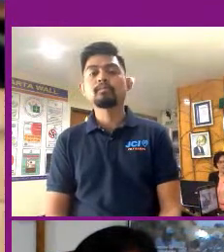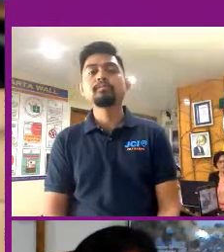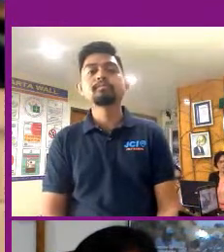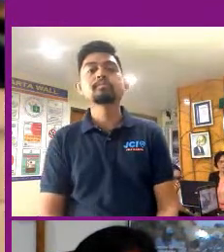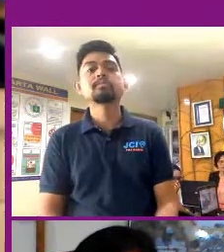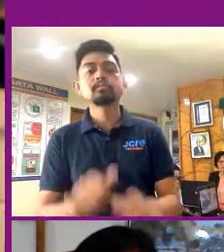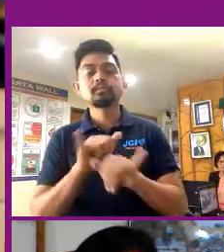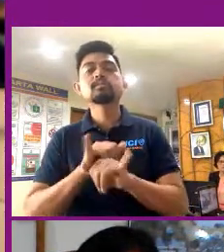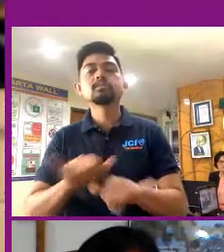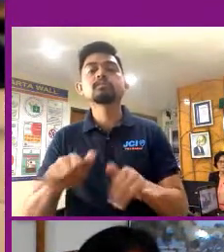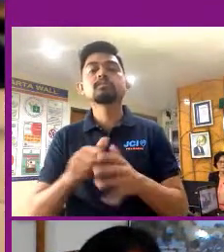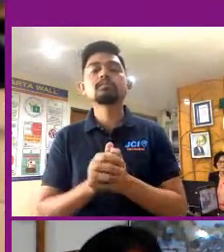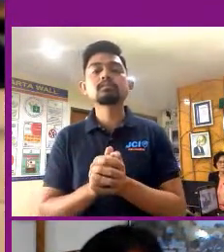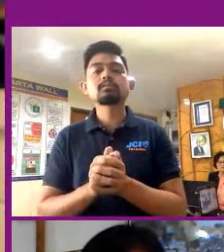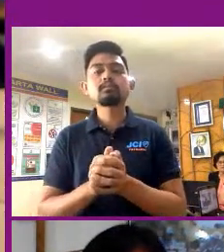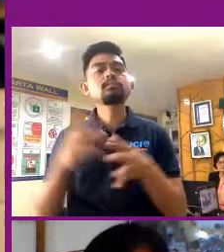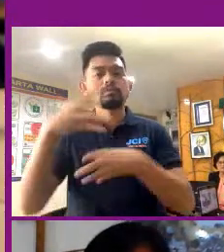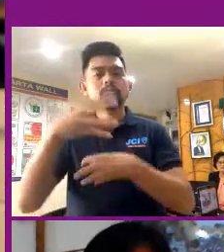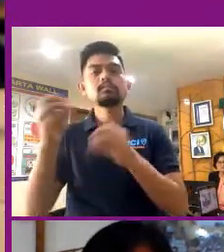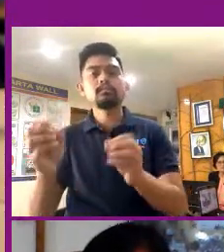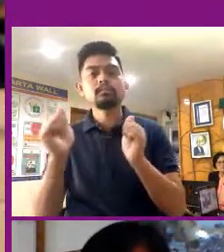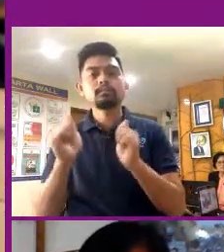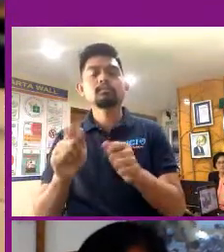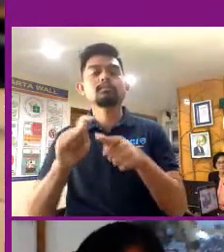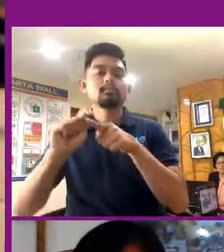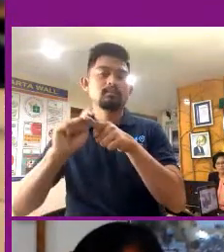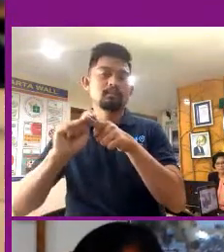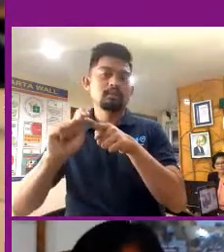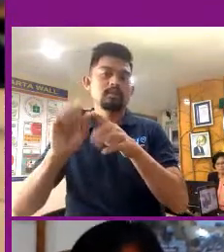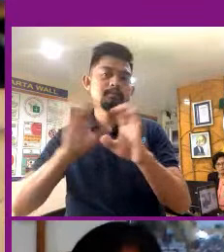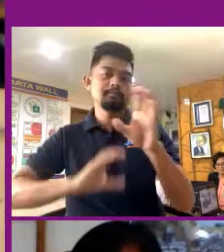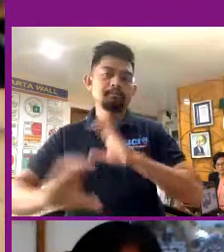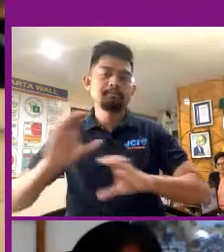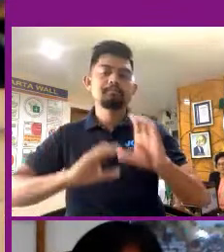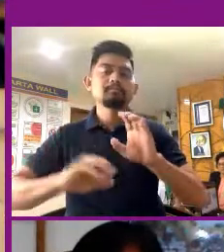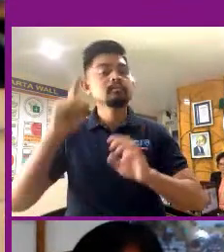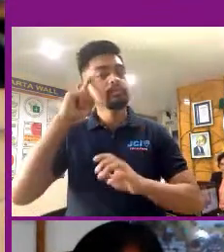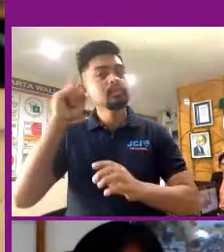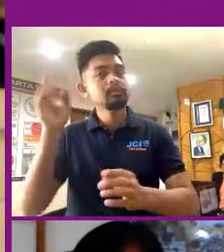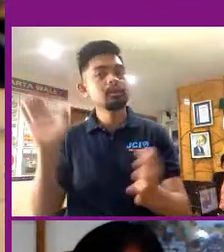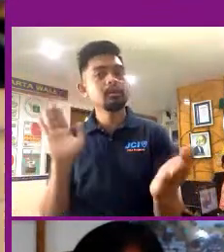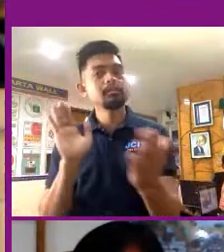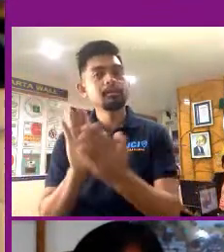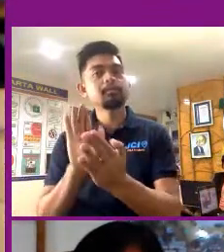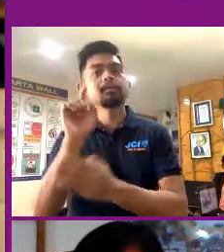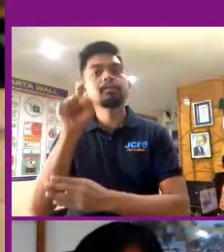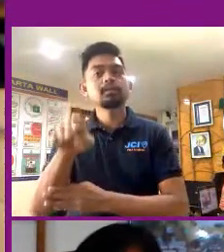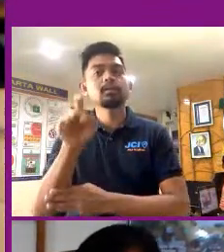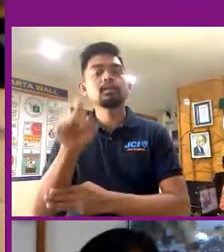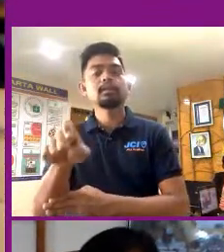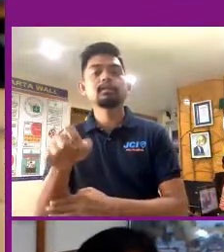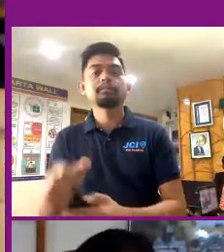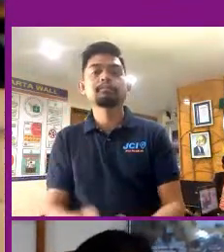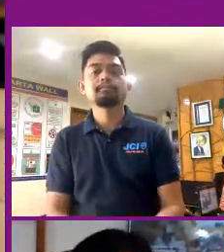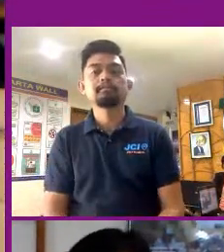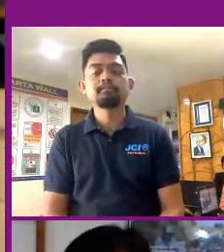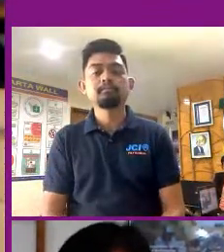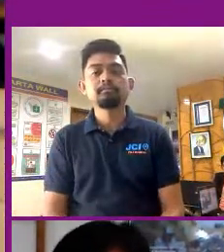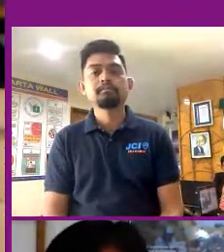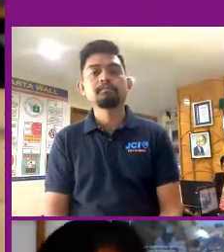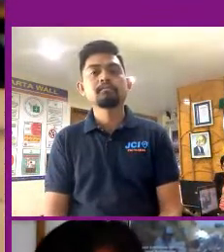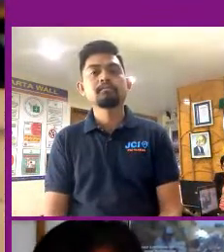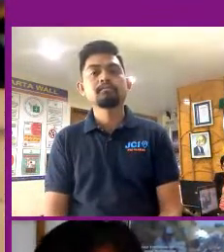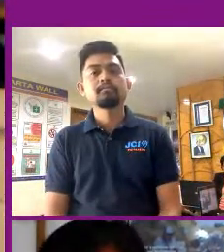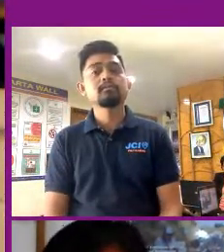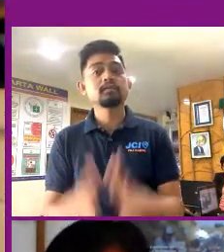sa barangay hall, pwede na mag-training para ma-meet ang needs ng, ano. Okay po,